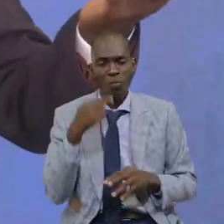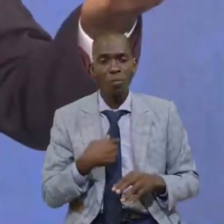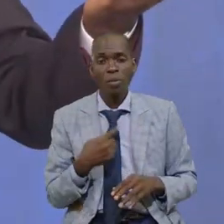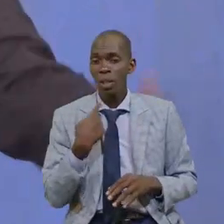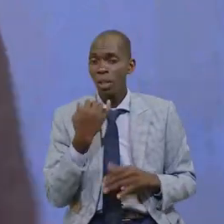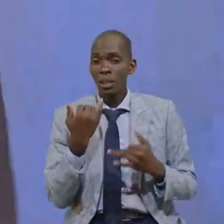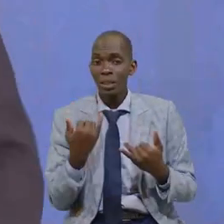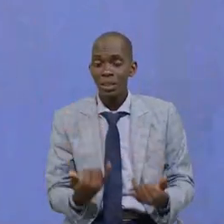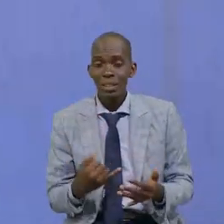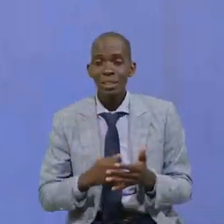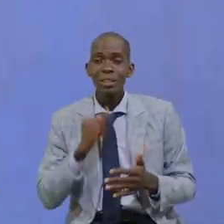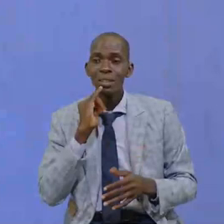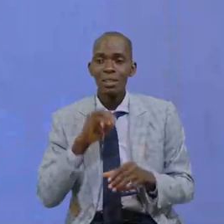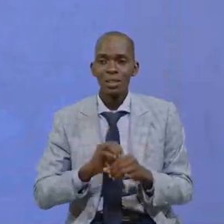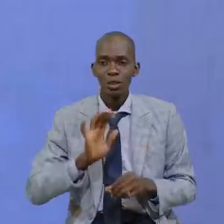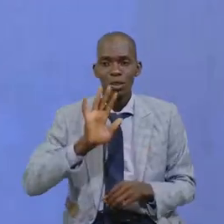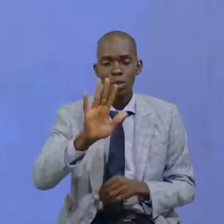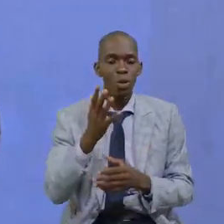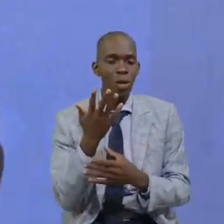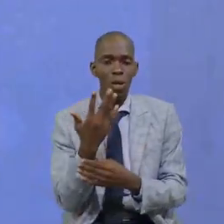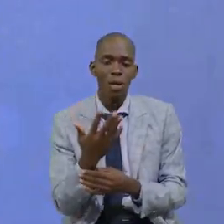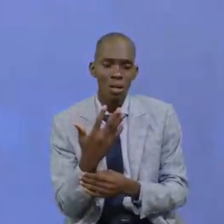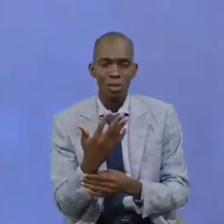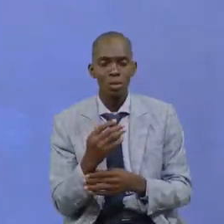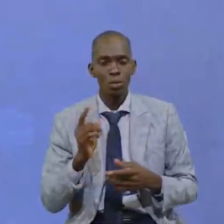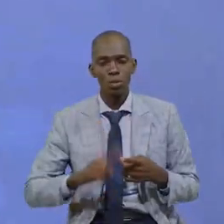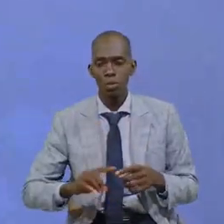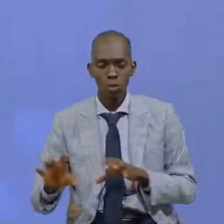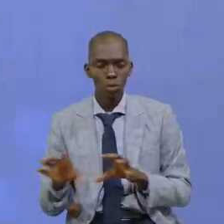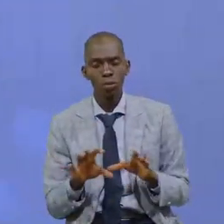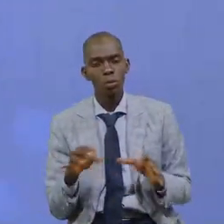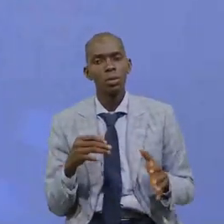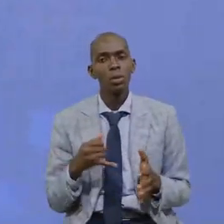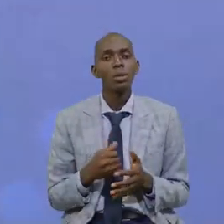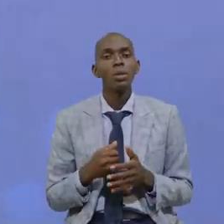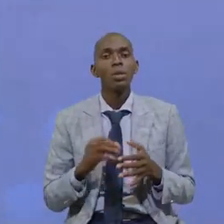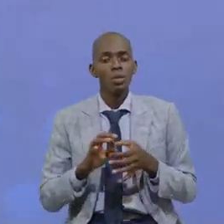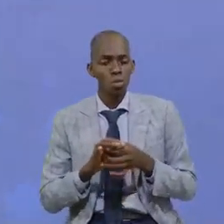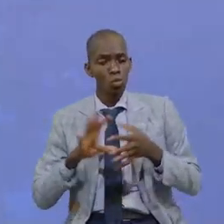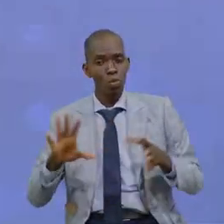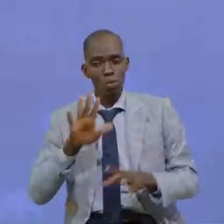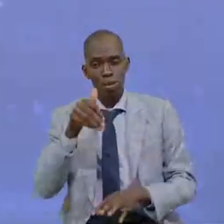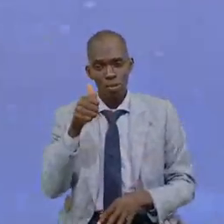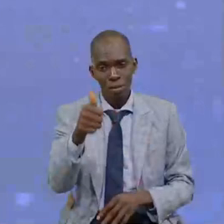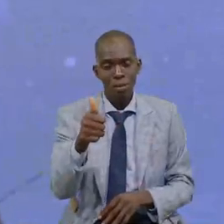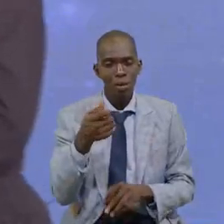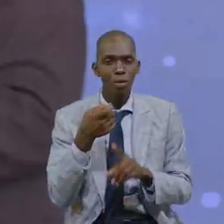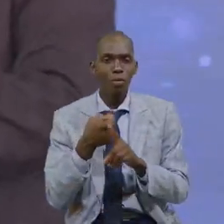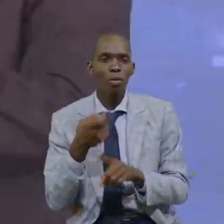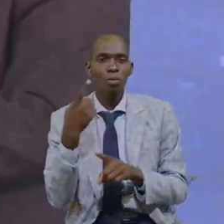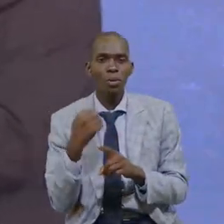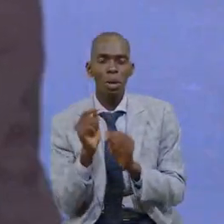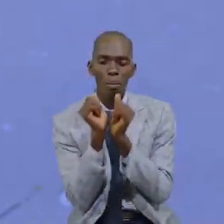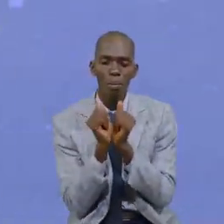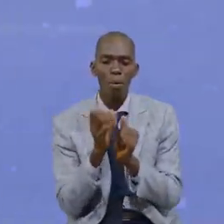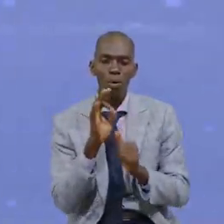maintenant, tout est dans tes mains. La balle est dans ton camp, comme le dit. Comme ils le disent,